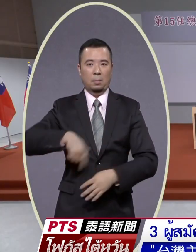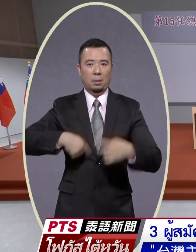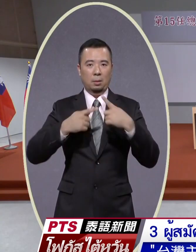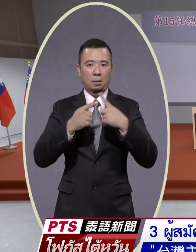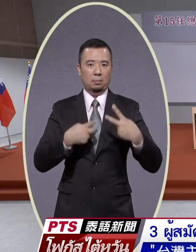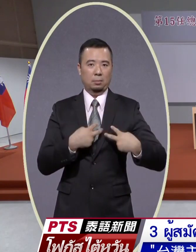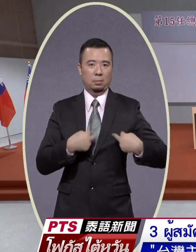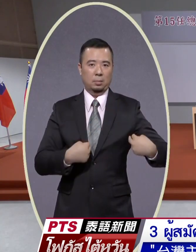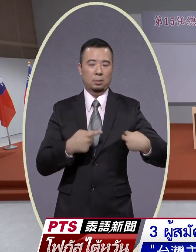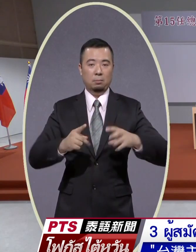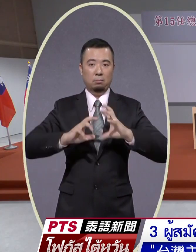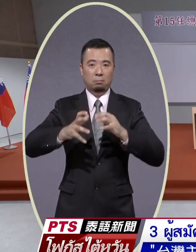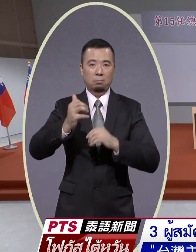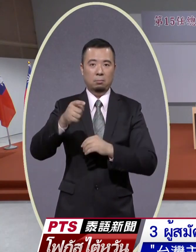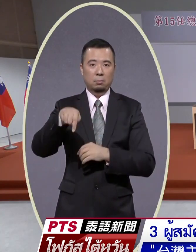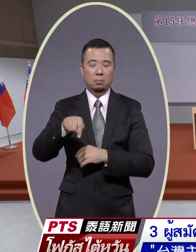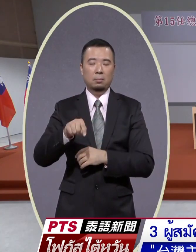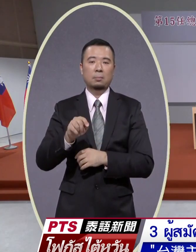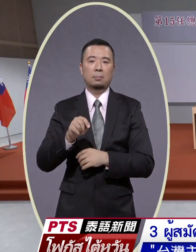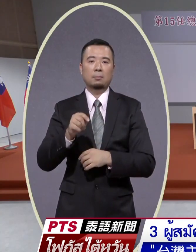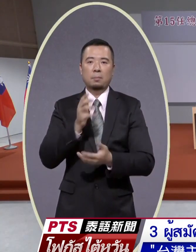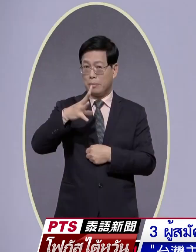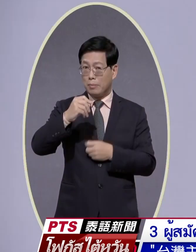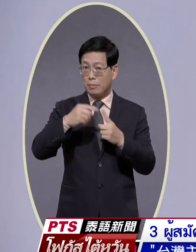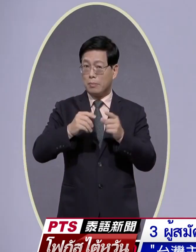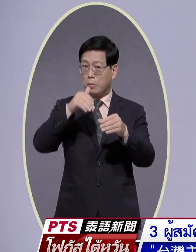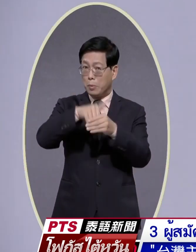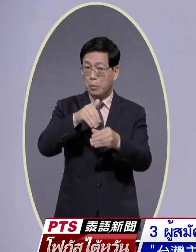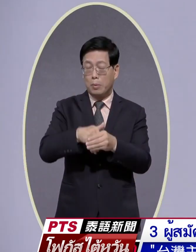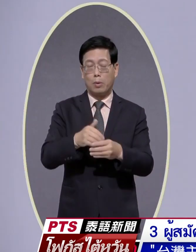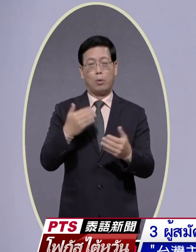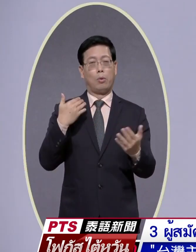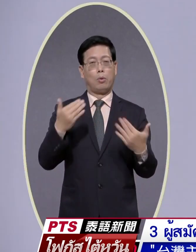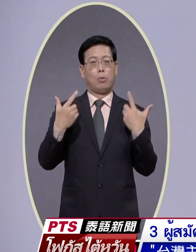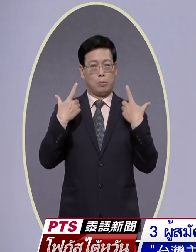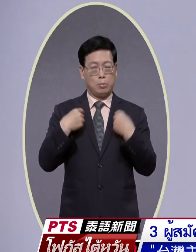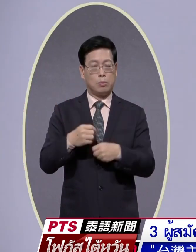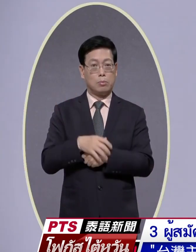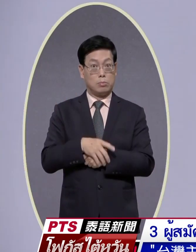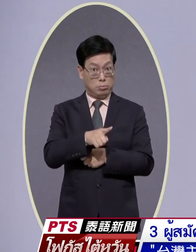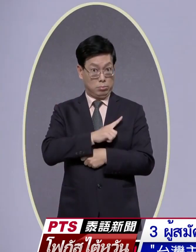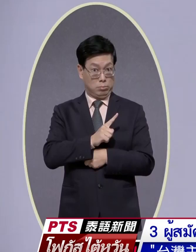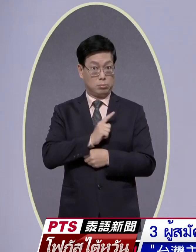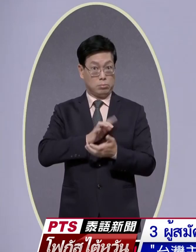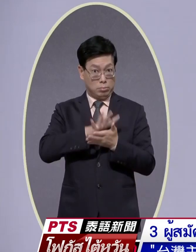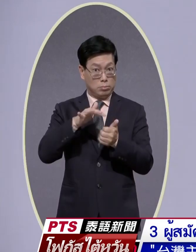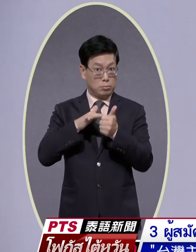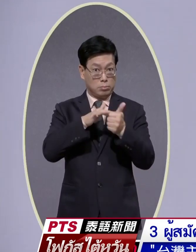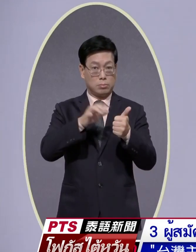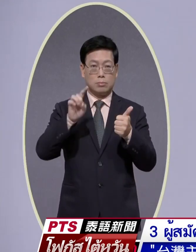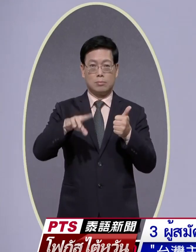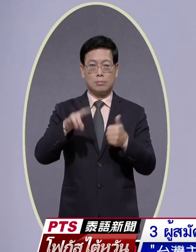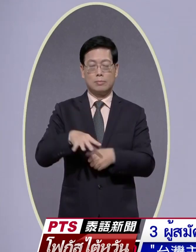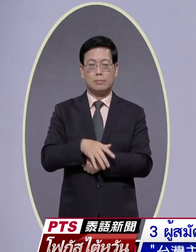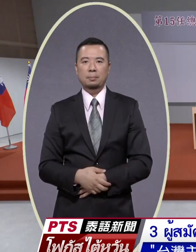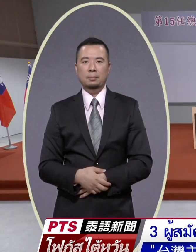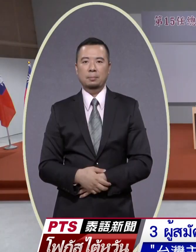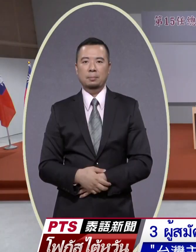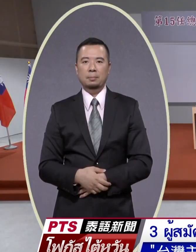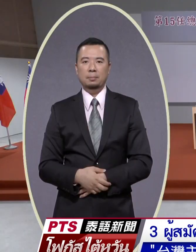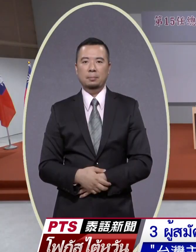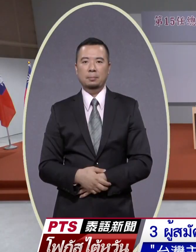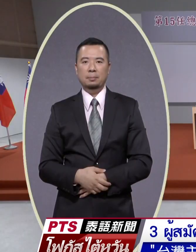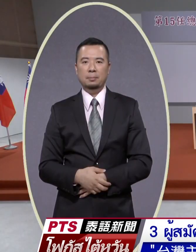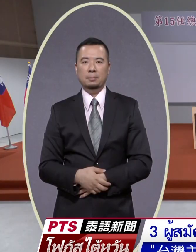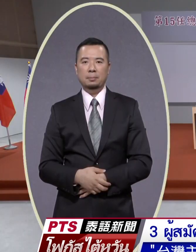หยีผู้สมัครจากพรรคก๊กมินตั๋งชูปัญหาการกำหนดสถานะของประเทศพร้อมโจมตีประธานาธิบดีว่า3ปีที่ผ่านมาใช้คำว่า